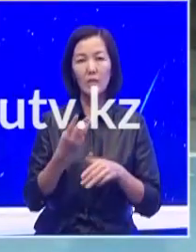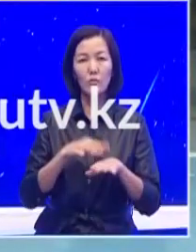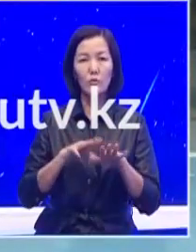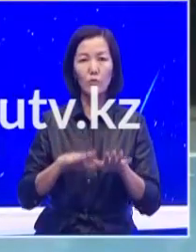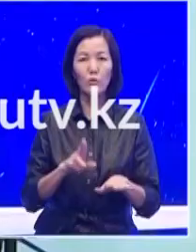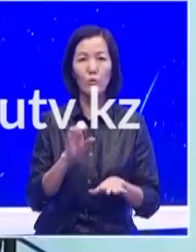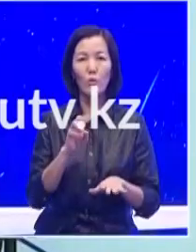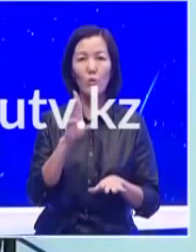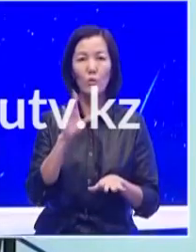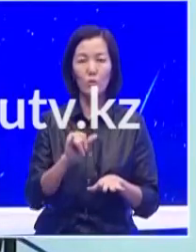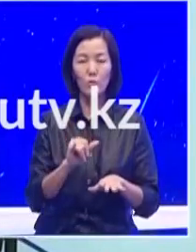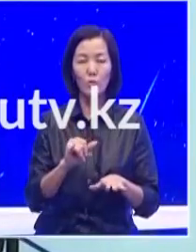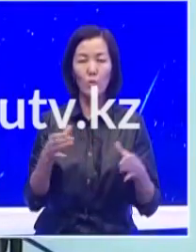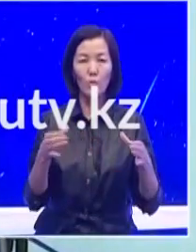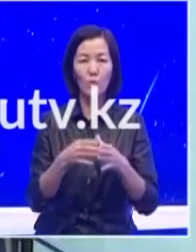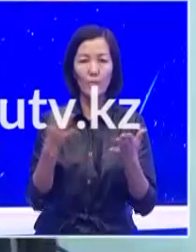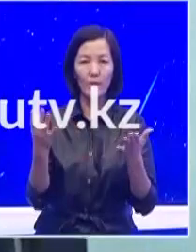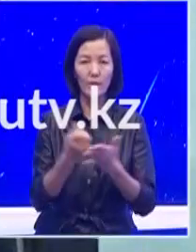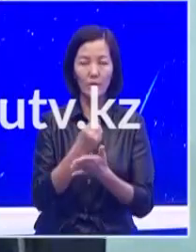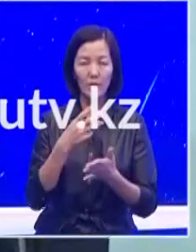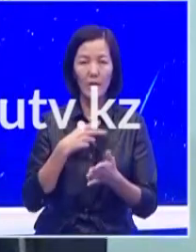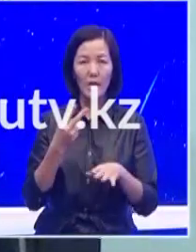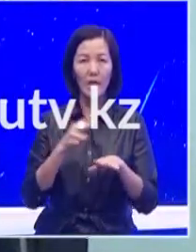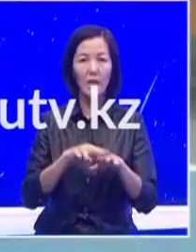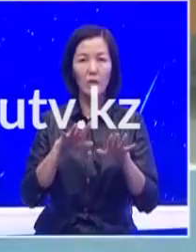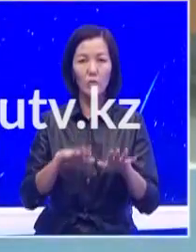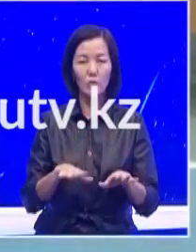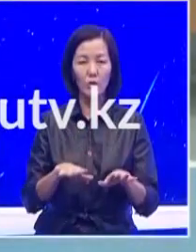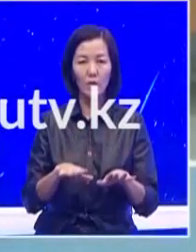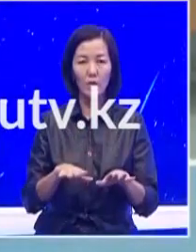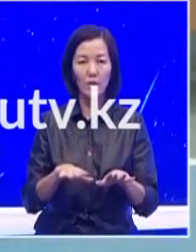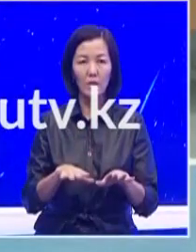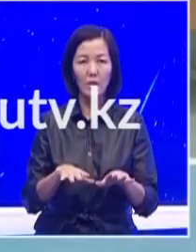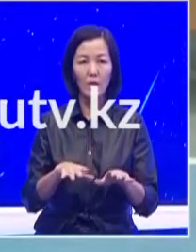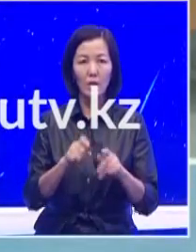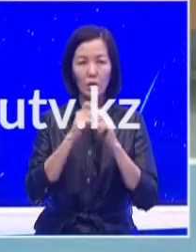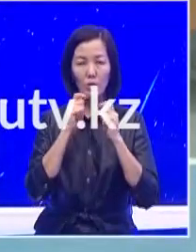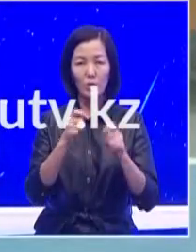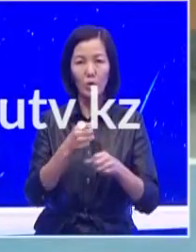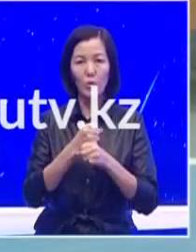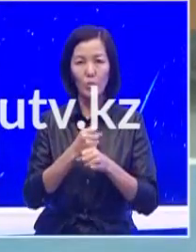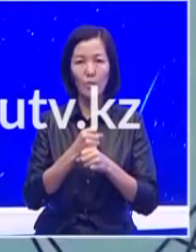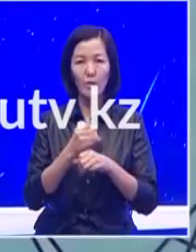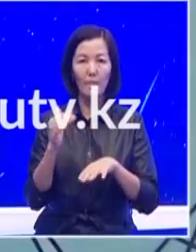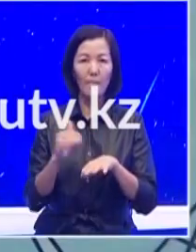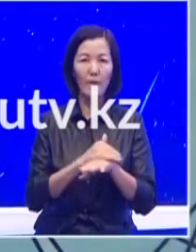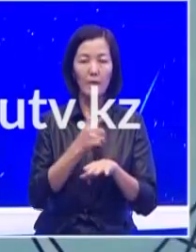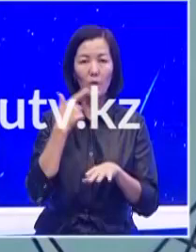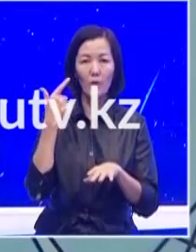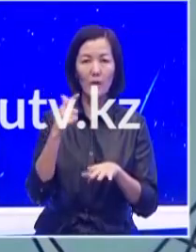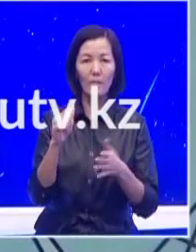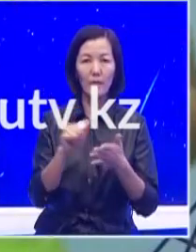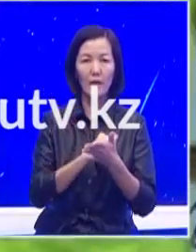Көксу ауданының Балықпи ауылынан келген футбол ұжымы иеленді. Турнирдің жеңімпаздары мен жүлдегерлері кубок, мақтау қағаздары және ақшалай